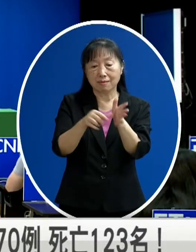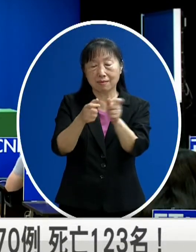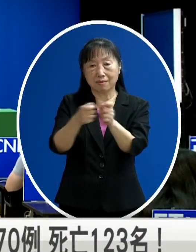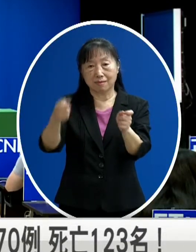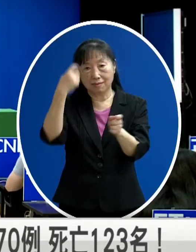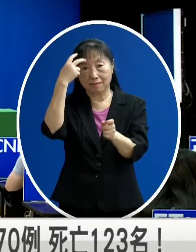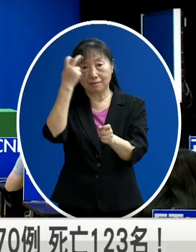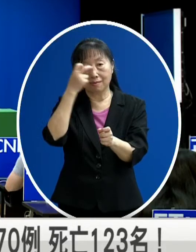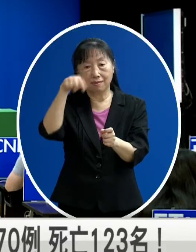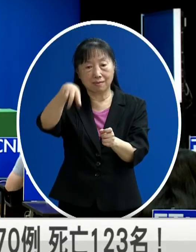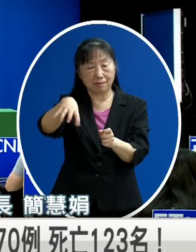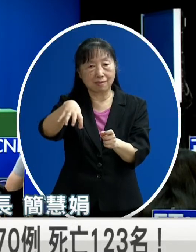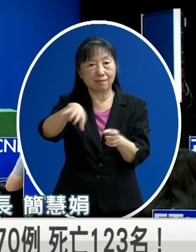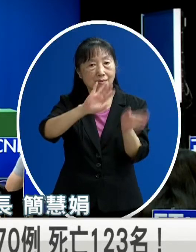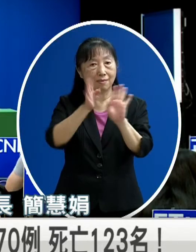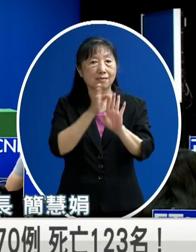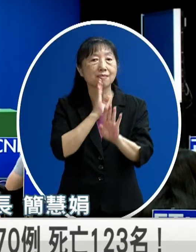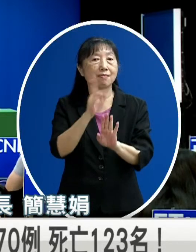状况。